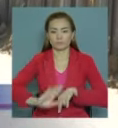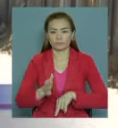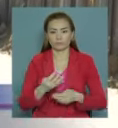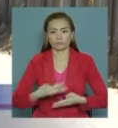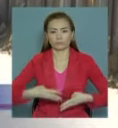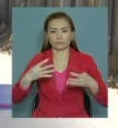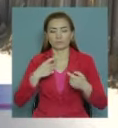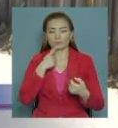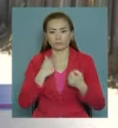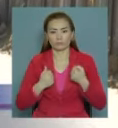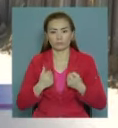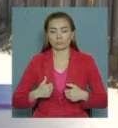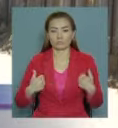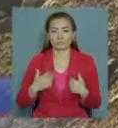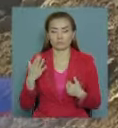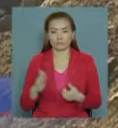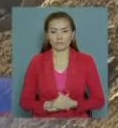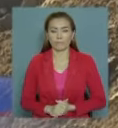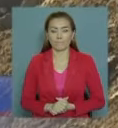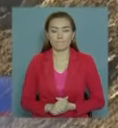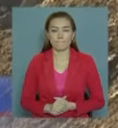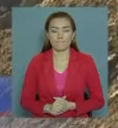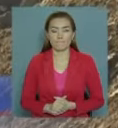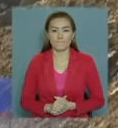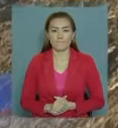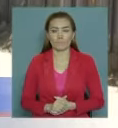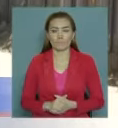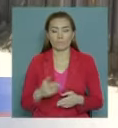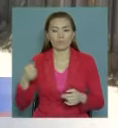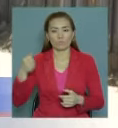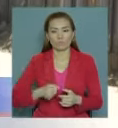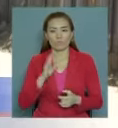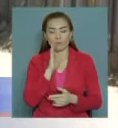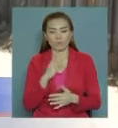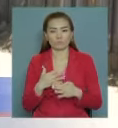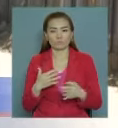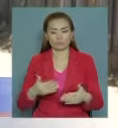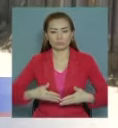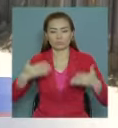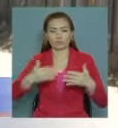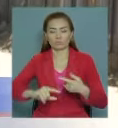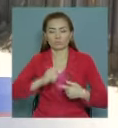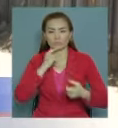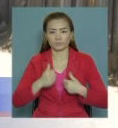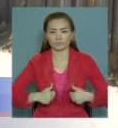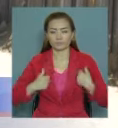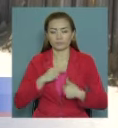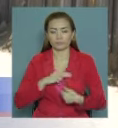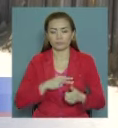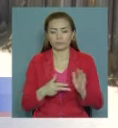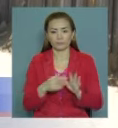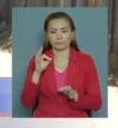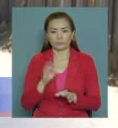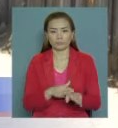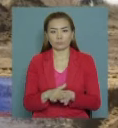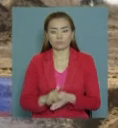усиливаемся. Сейчас мобилизация техники дополнительная. До прибытия воды максимально, как процентов 80 работы мы